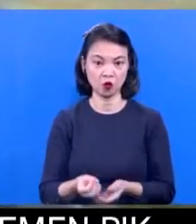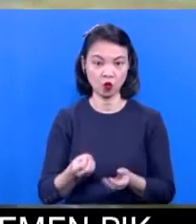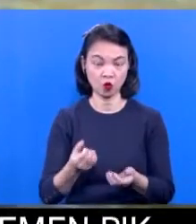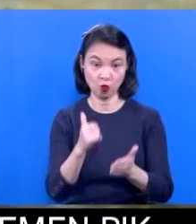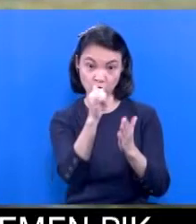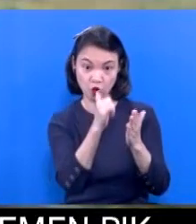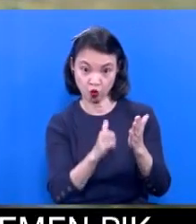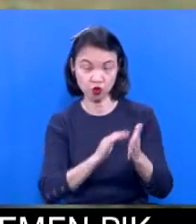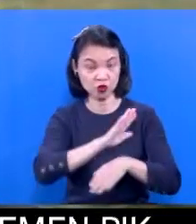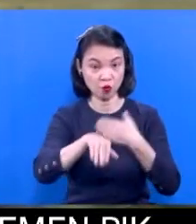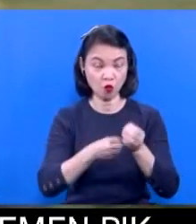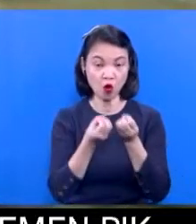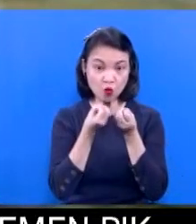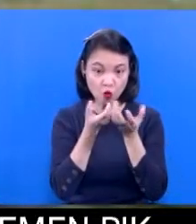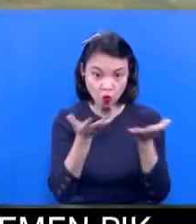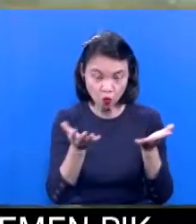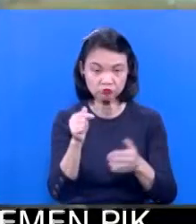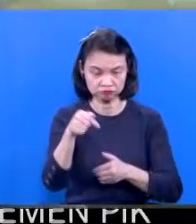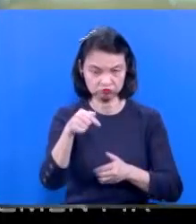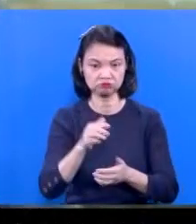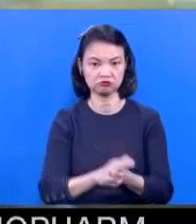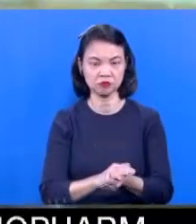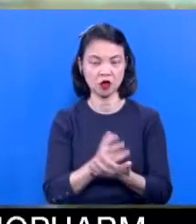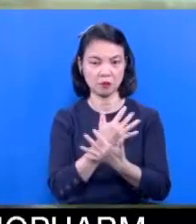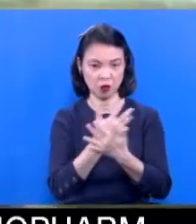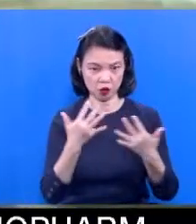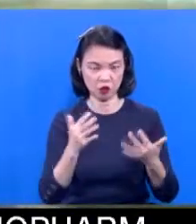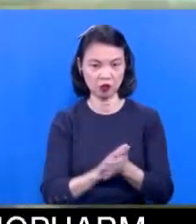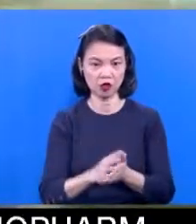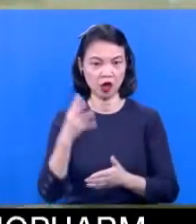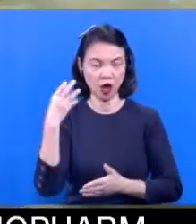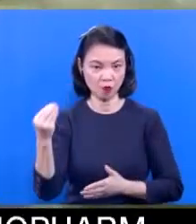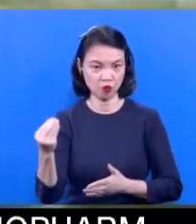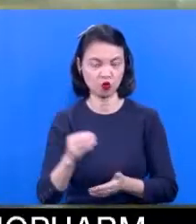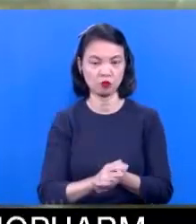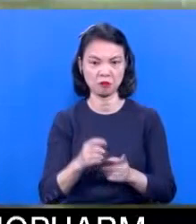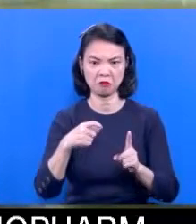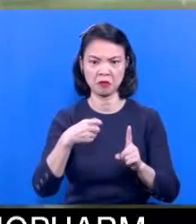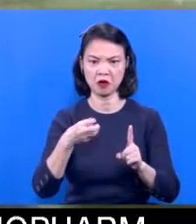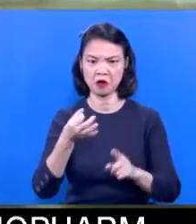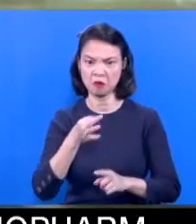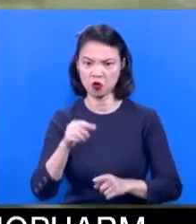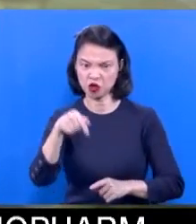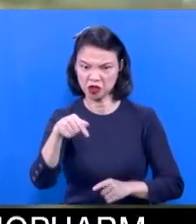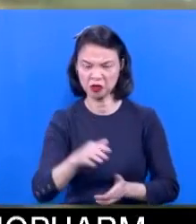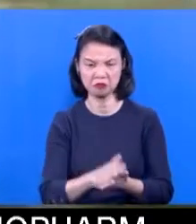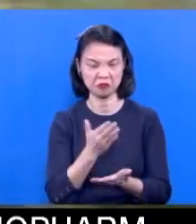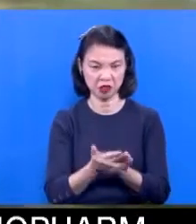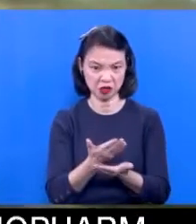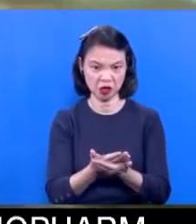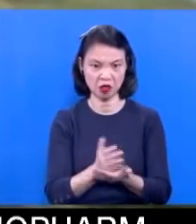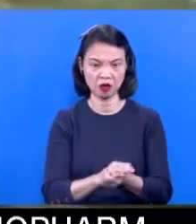mengambil mediasikan untuk klarifikasi itu warga Kampung Baru merasa kurang puas karena ekspresi daripada